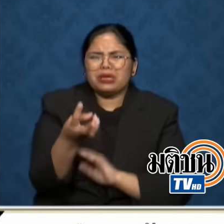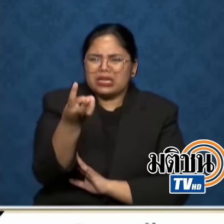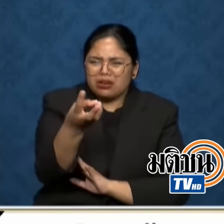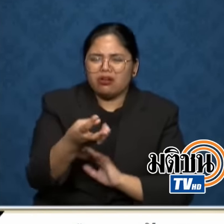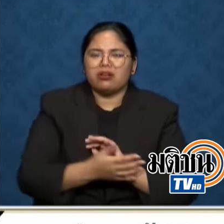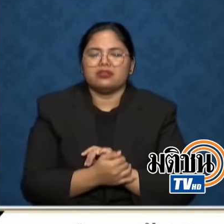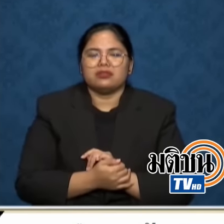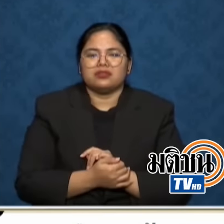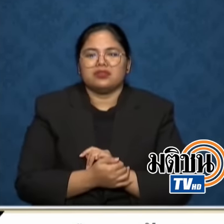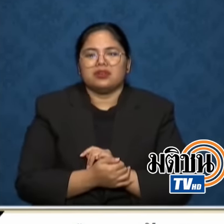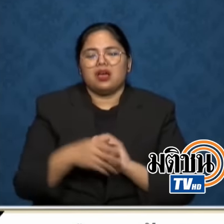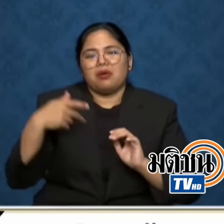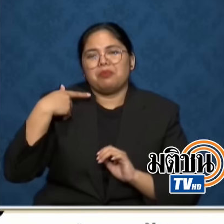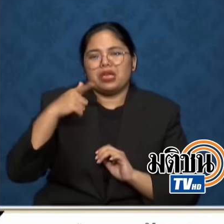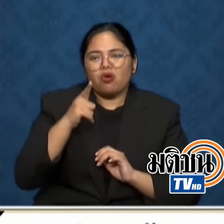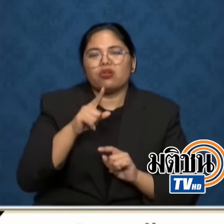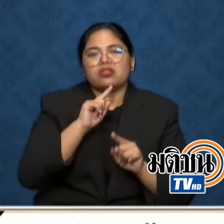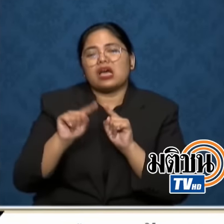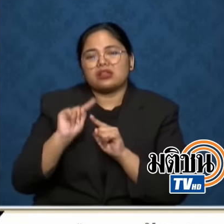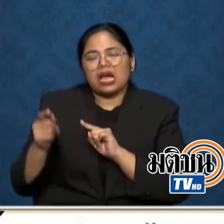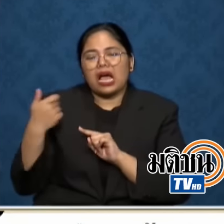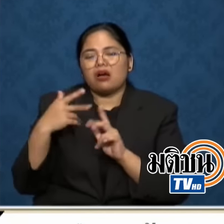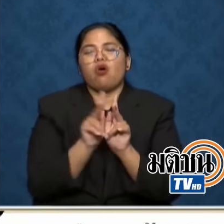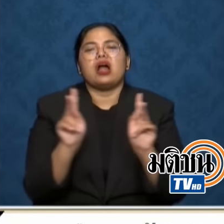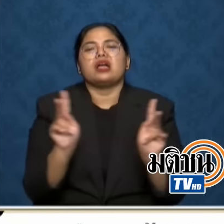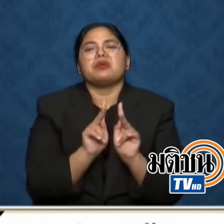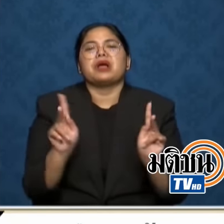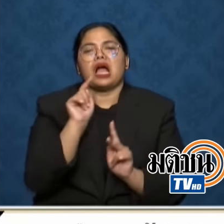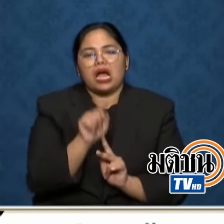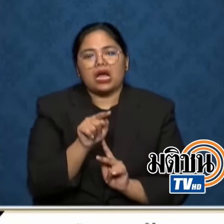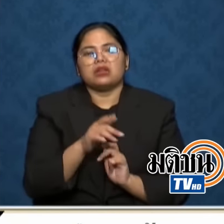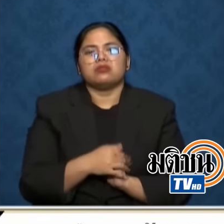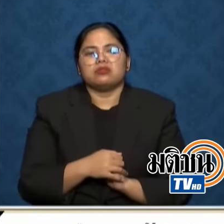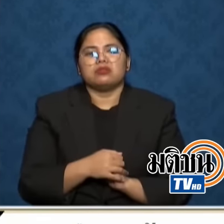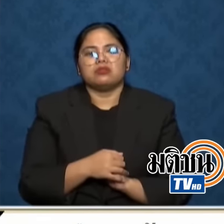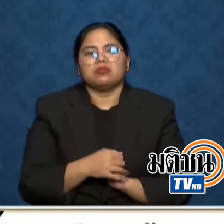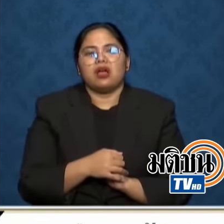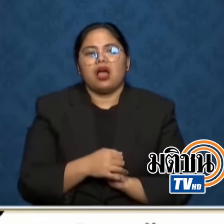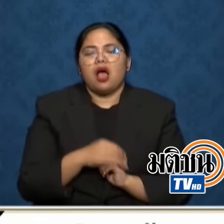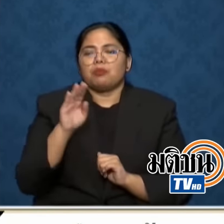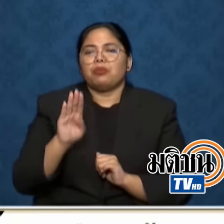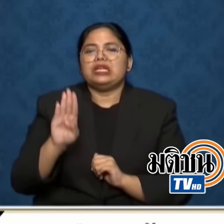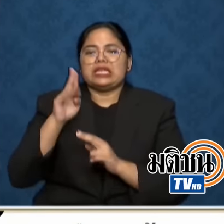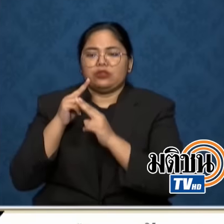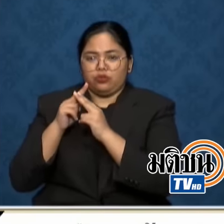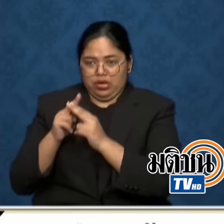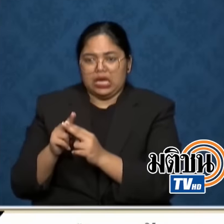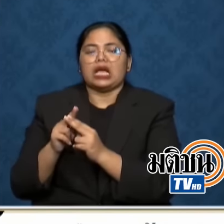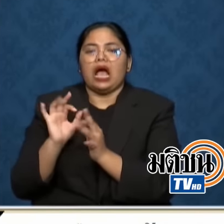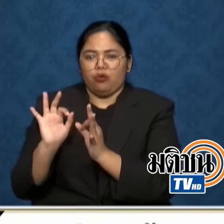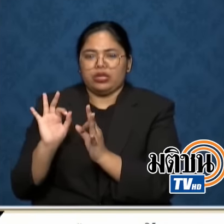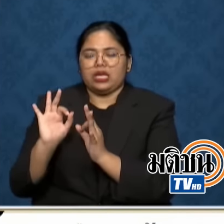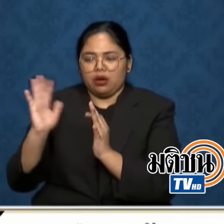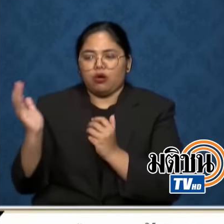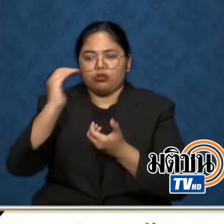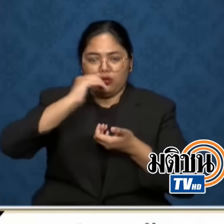จมีผลประโยชน์ทับซ้อนของคณะกรรมการด้วยเราไม่จะปฏิเสธนะครับว่าเอกชนควรจะมาอยู่และมีส่วนร่วมเ